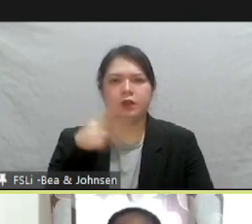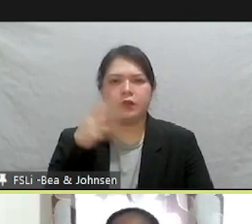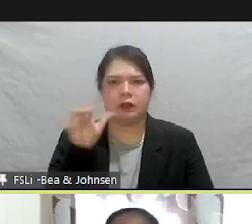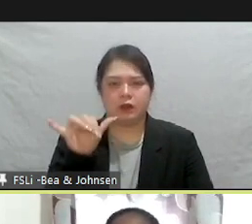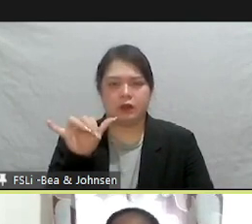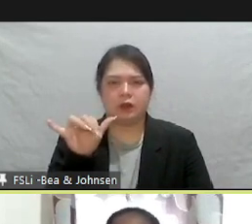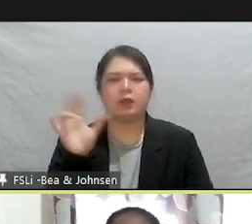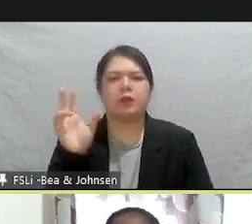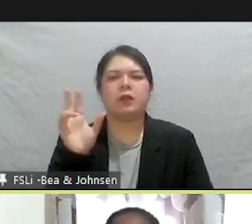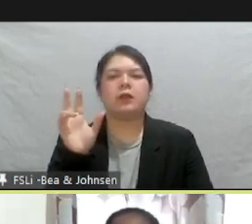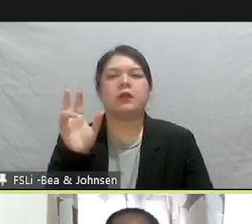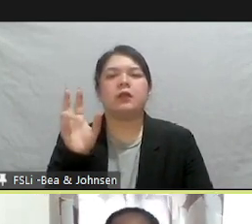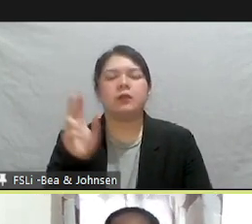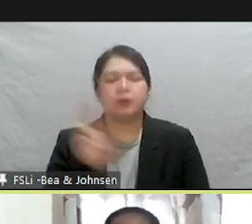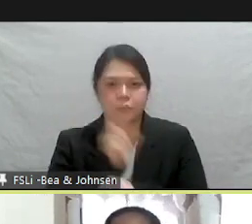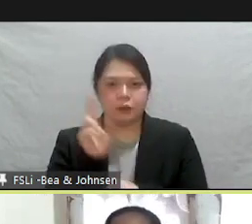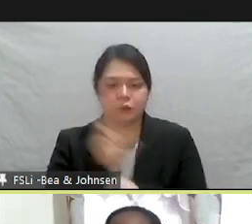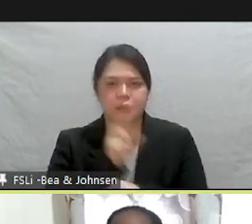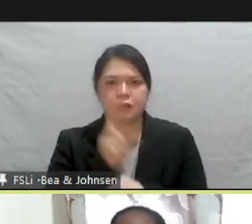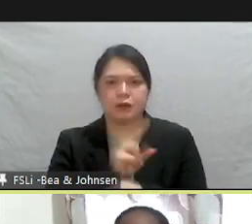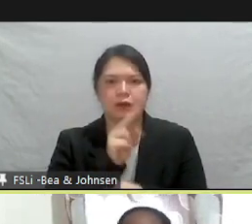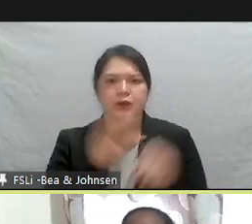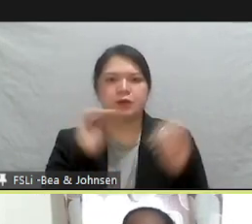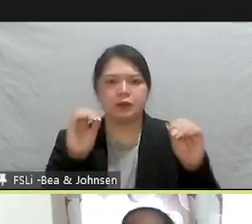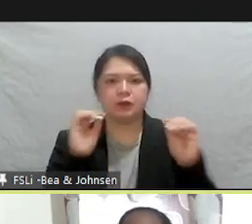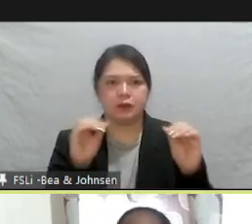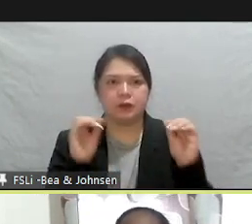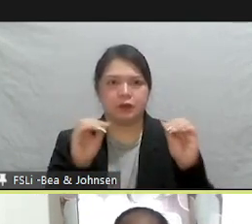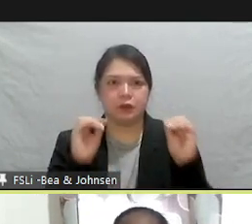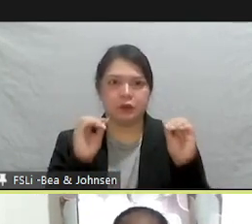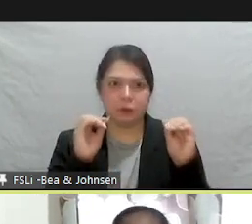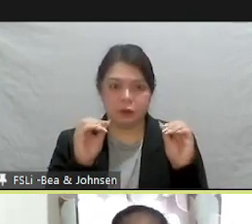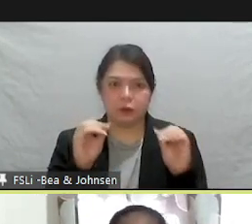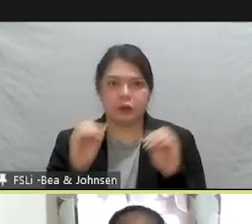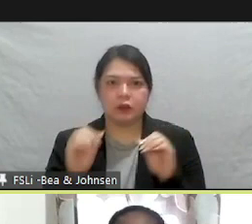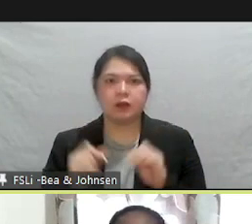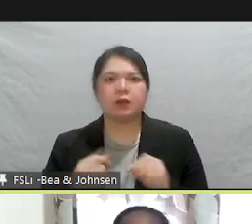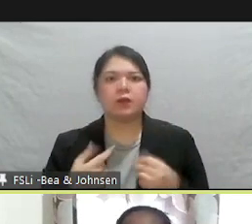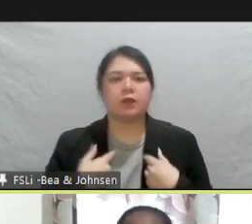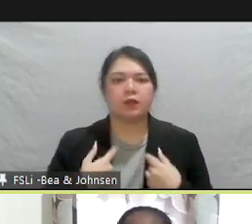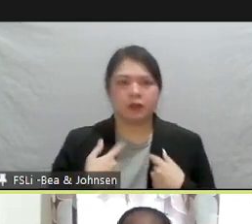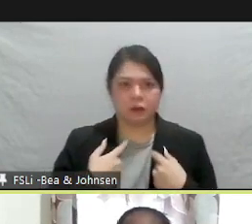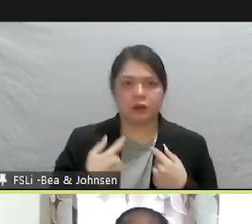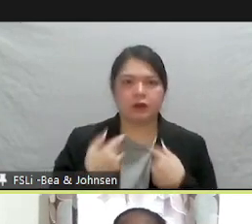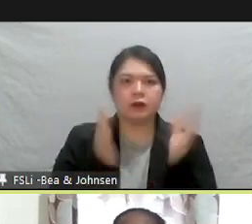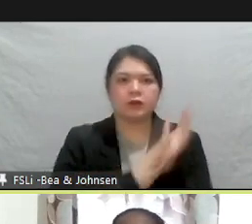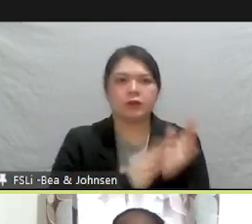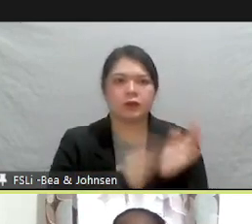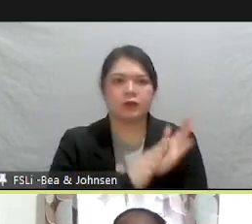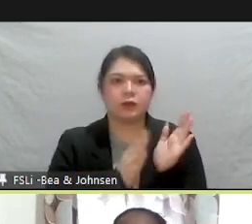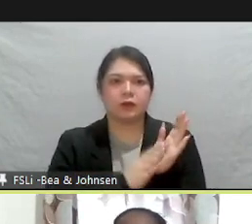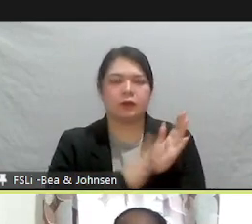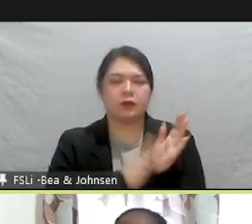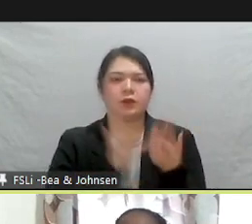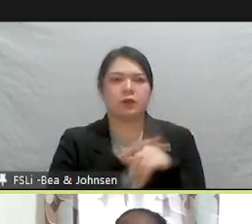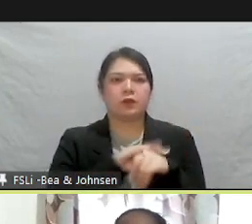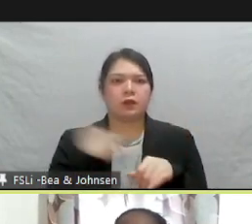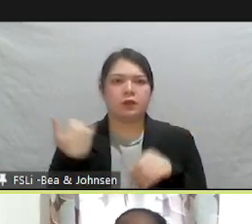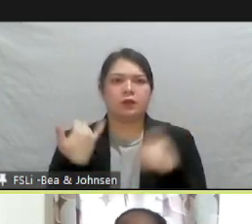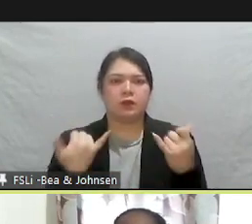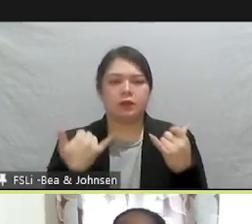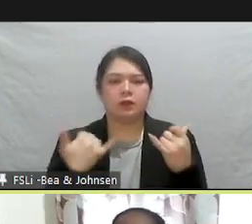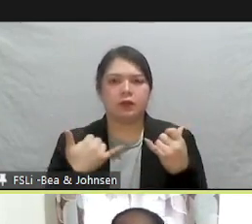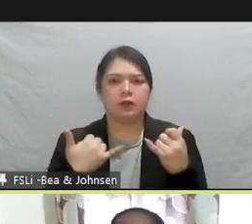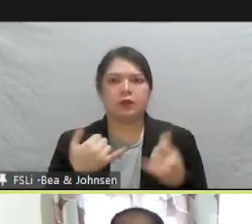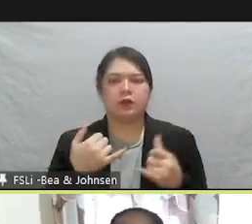mga sambal lithography ay itinuturo din po namin sa aming eskwelahan na tinatawag namin ngayong